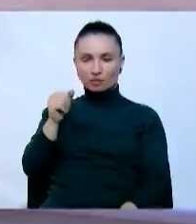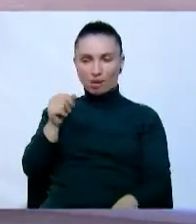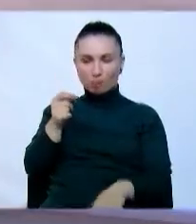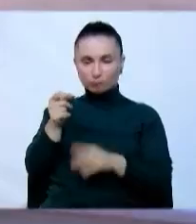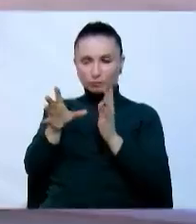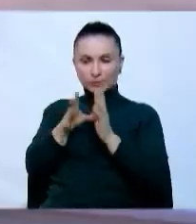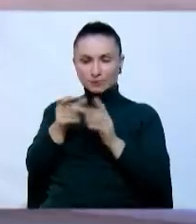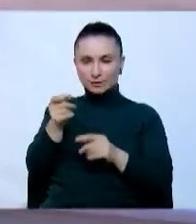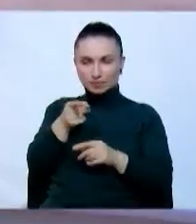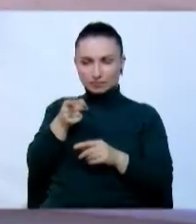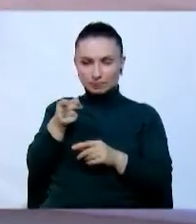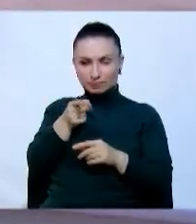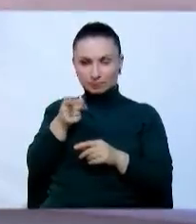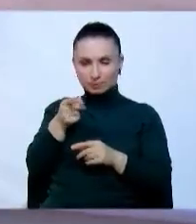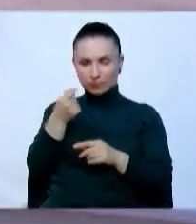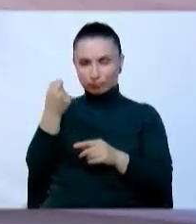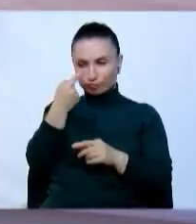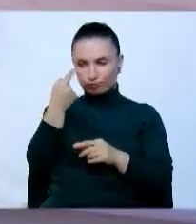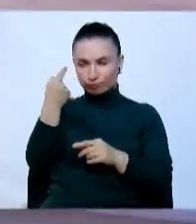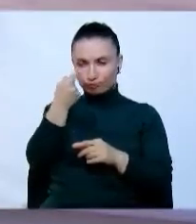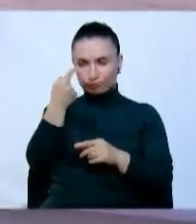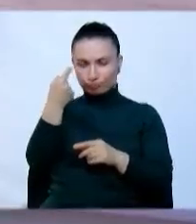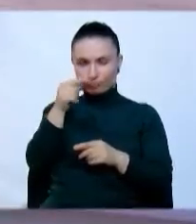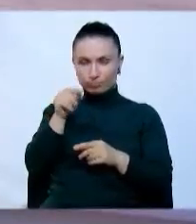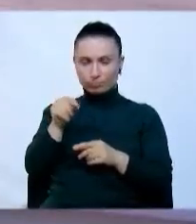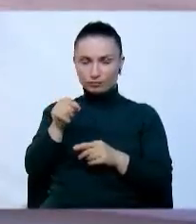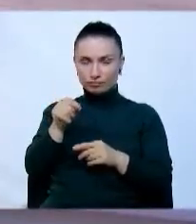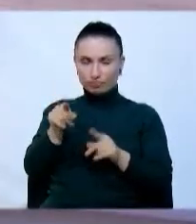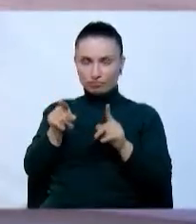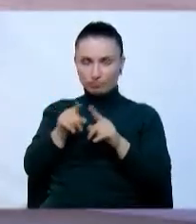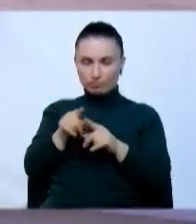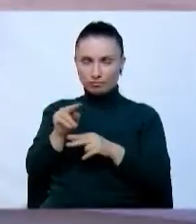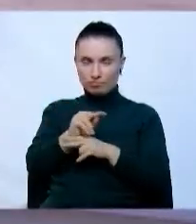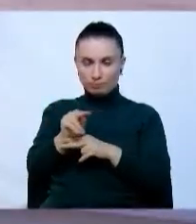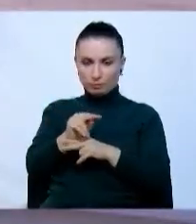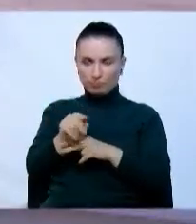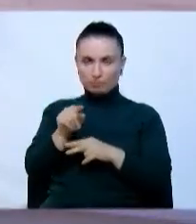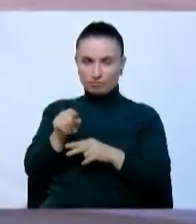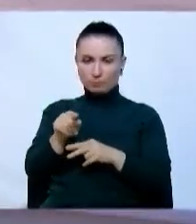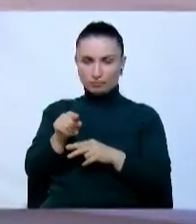დასხივება, რიბოფლავინის საშუალებით და ამასთან ერთად